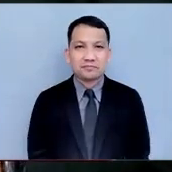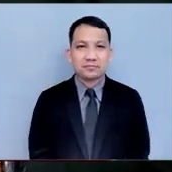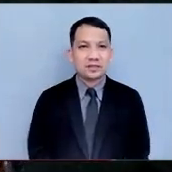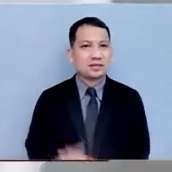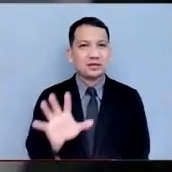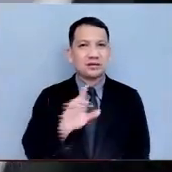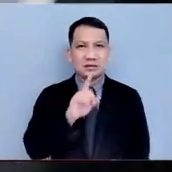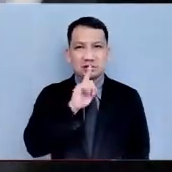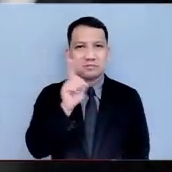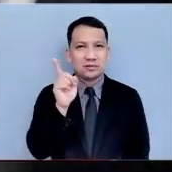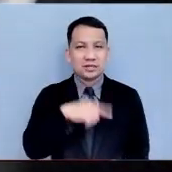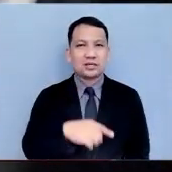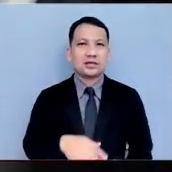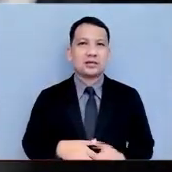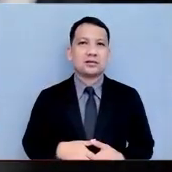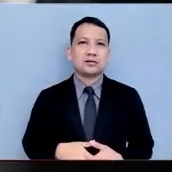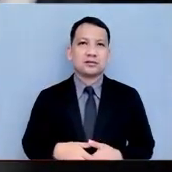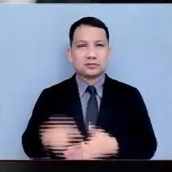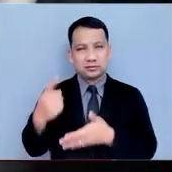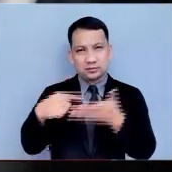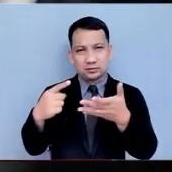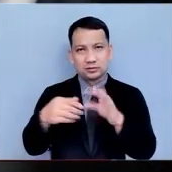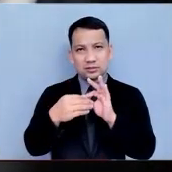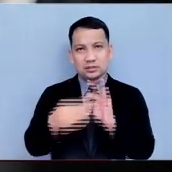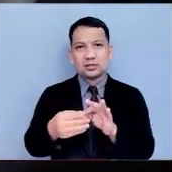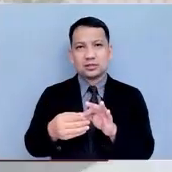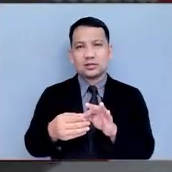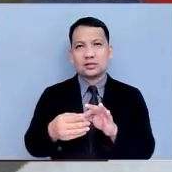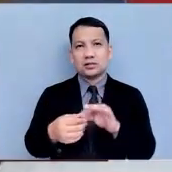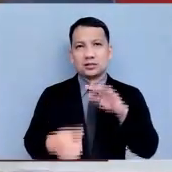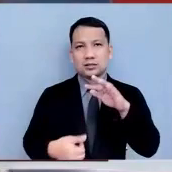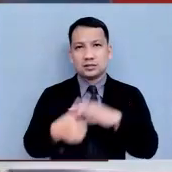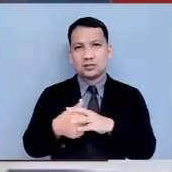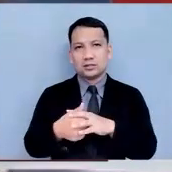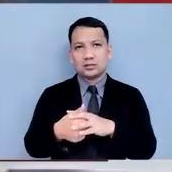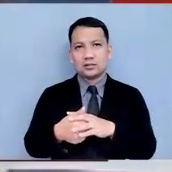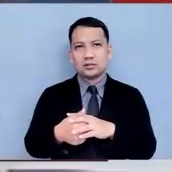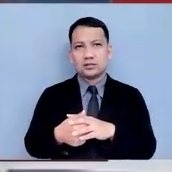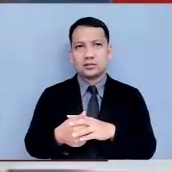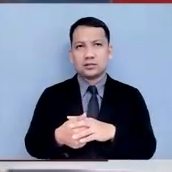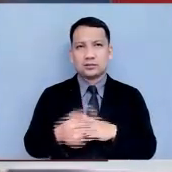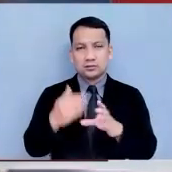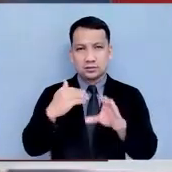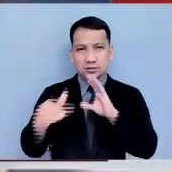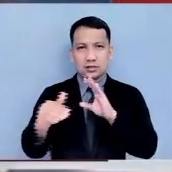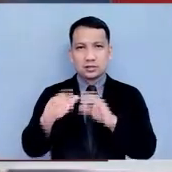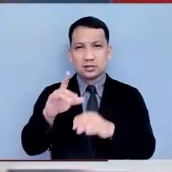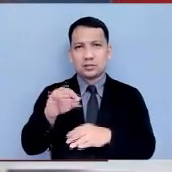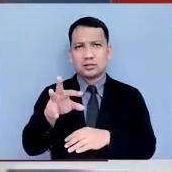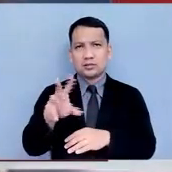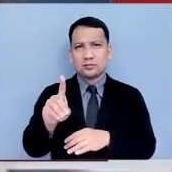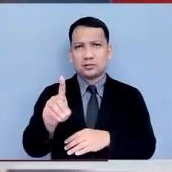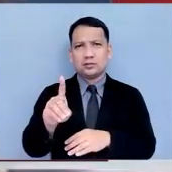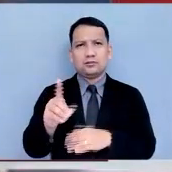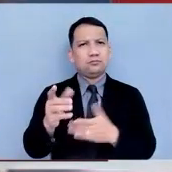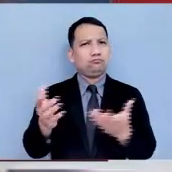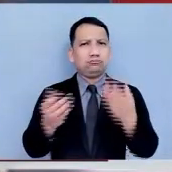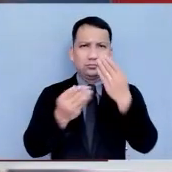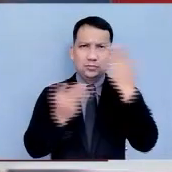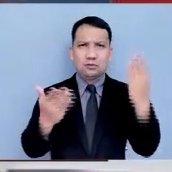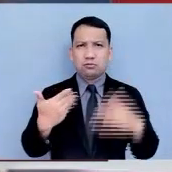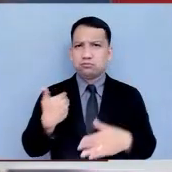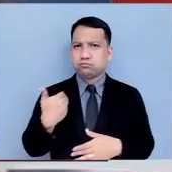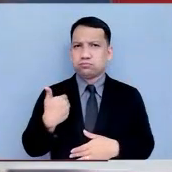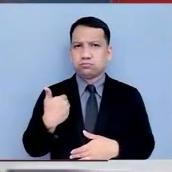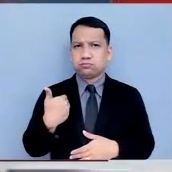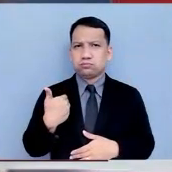totoo. Sinuri po yan ng Facts First PH at ng Rappler. Sa isang email na pinadala ng DSWD sa Rappler, sinabi ng kagawaran na